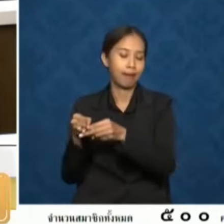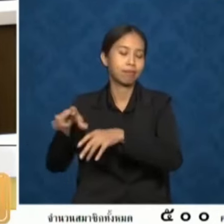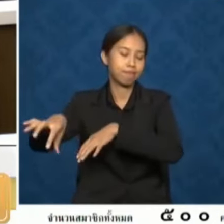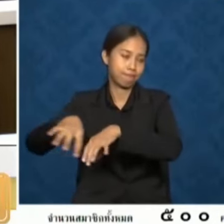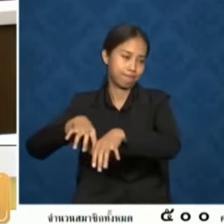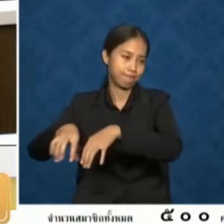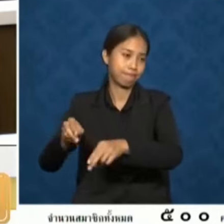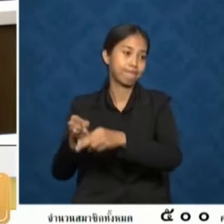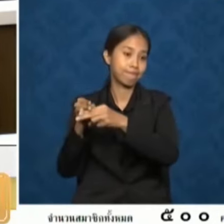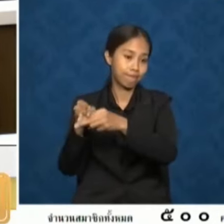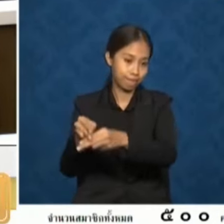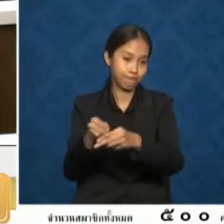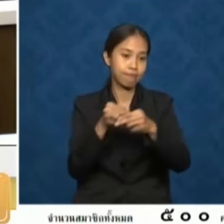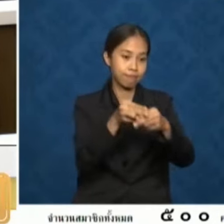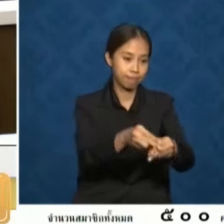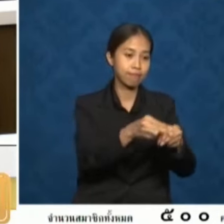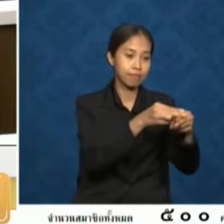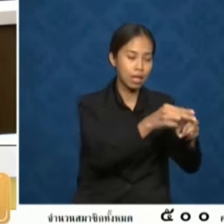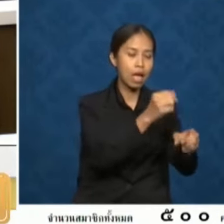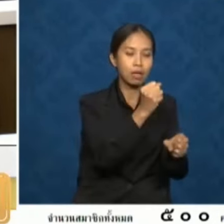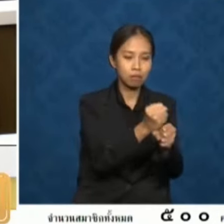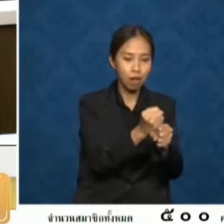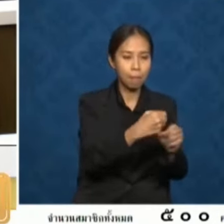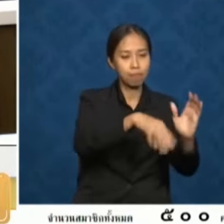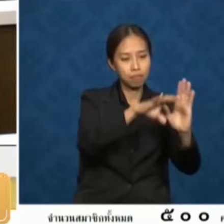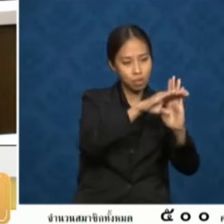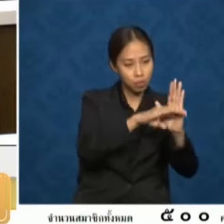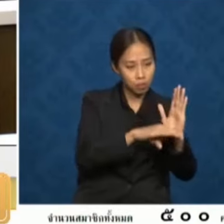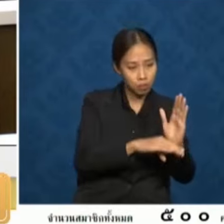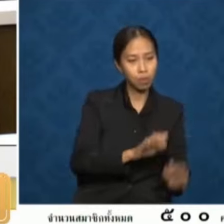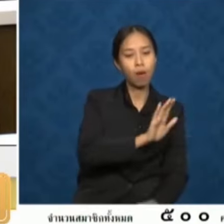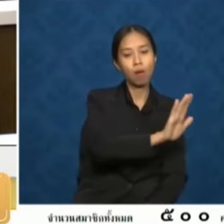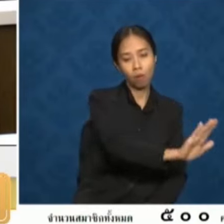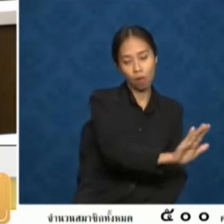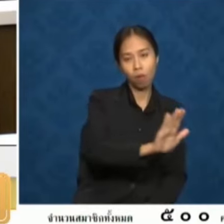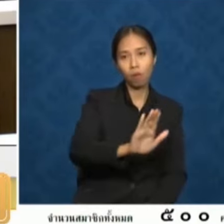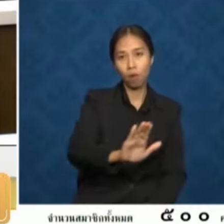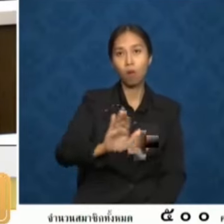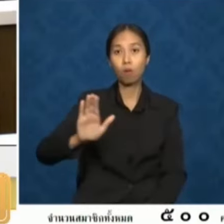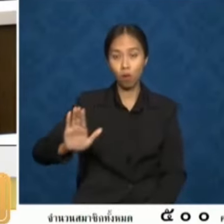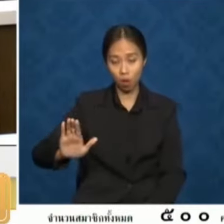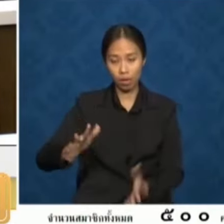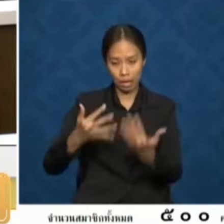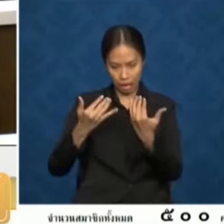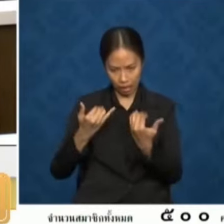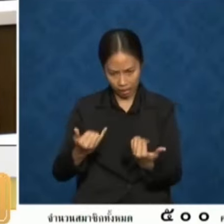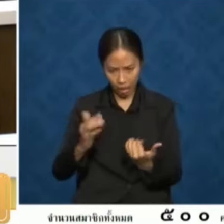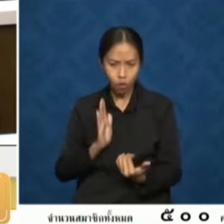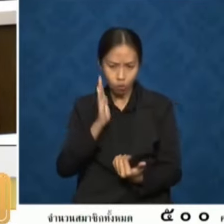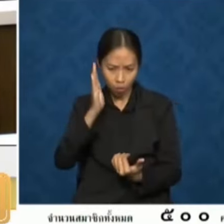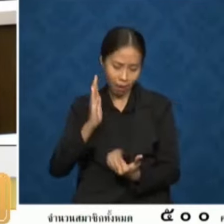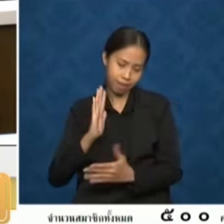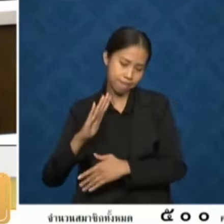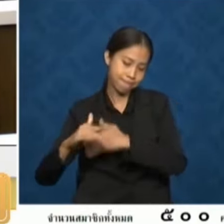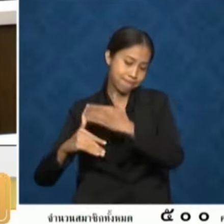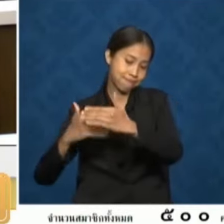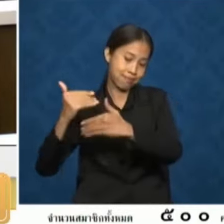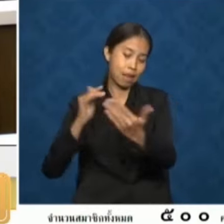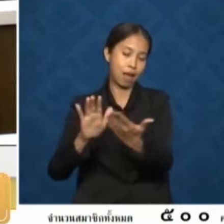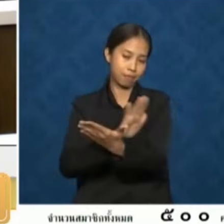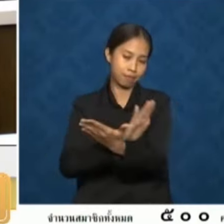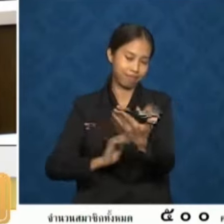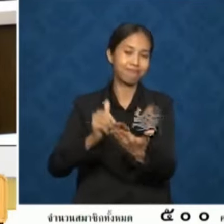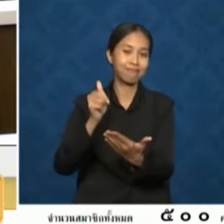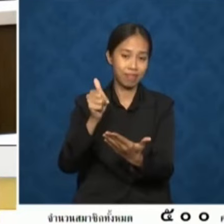องดำเนินการไปตามภารกิจตามเหตุผลของเขาแล้วบ้านเมืองมันก็จะเดินไปนี่คือการกระจายอำนาจที่แท้จริงถ้า